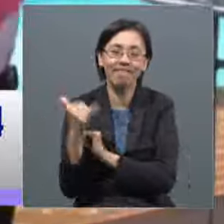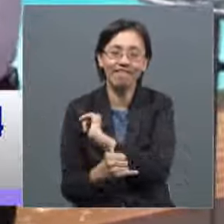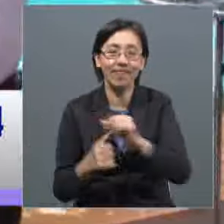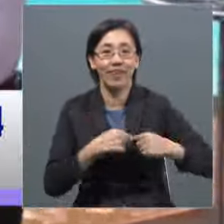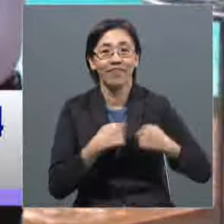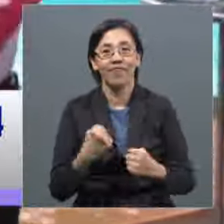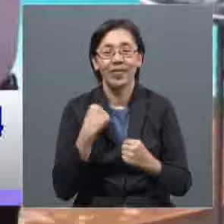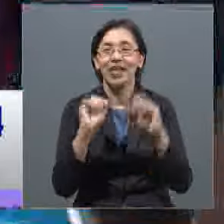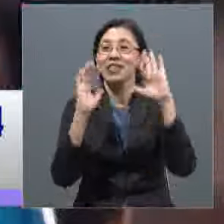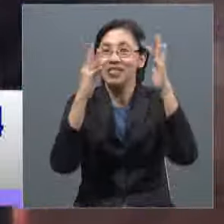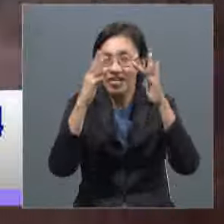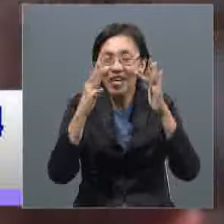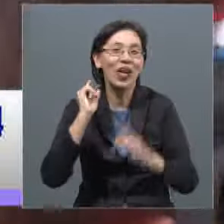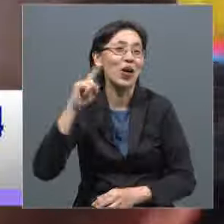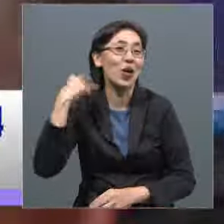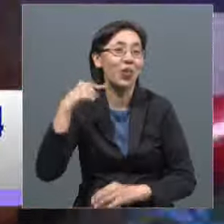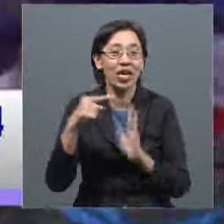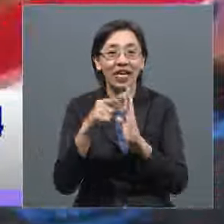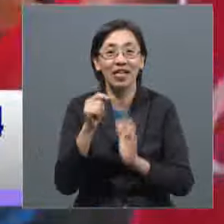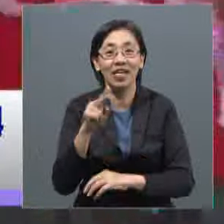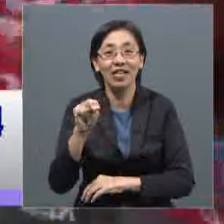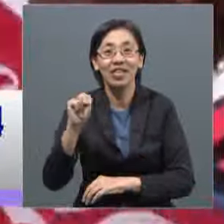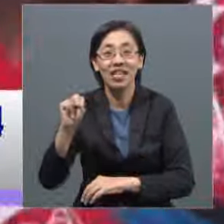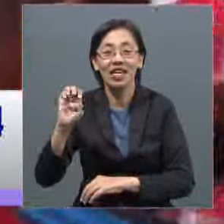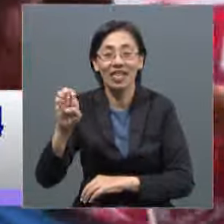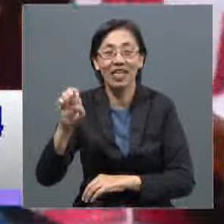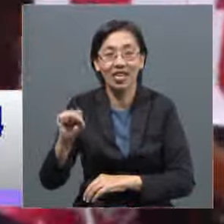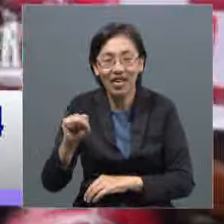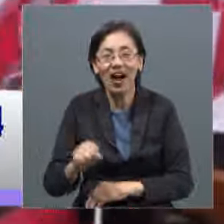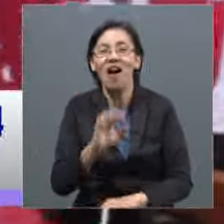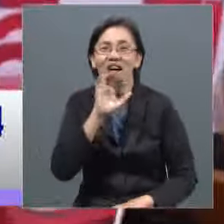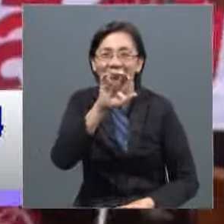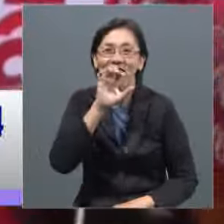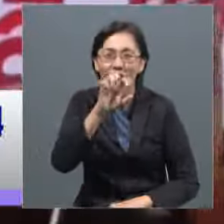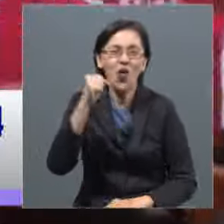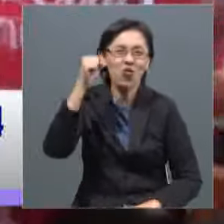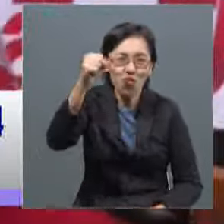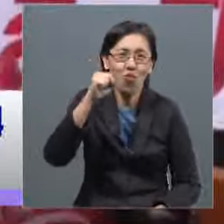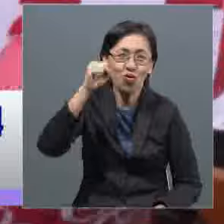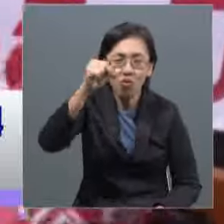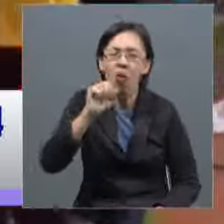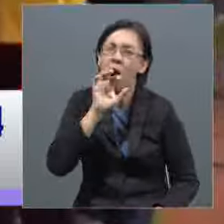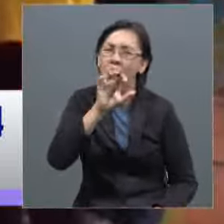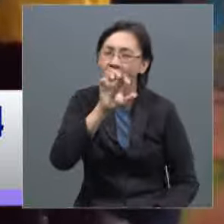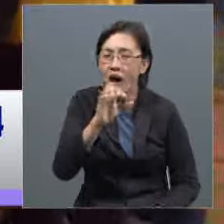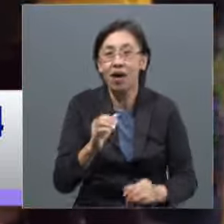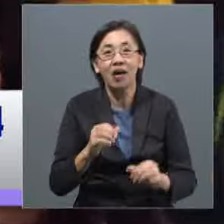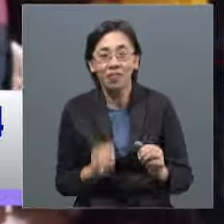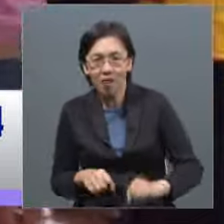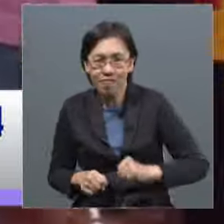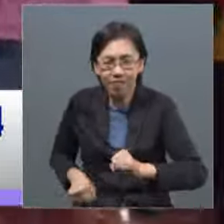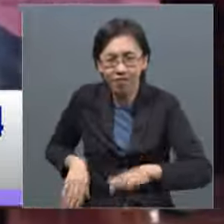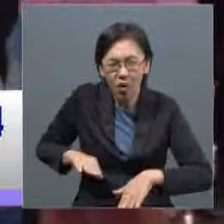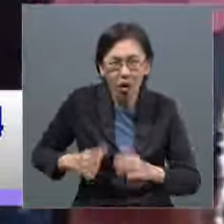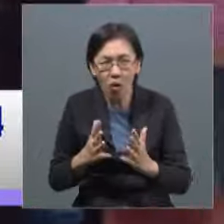ใจส่งแรงเชียร์ให้กับน้องเทนนิสโดยต่างหัวร้องและก็ตะโกนน้องเทนนิสสู้ๆตลอดเวลานะครับในขณะที่น้องเทนนิสกำลังแข่